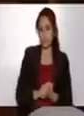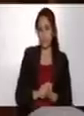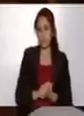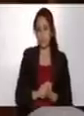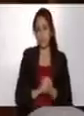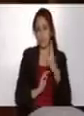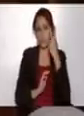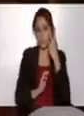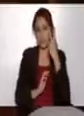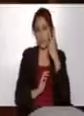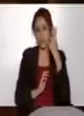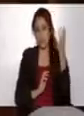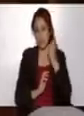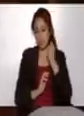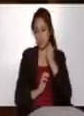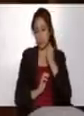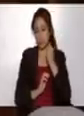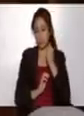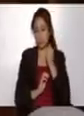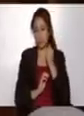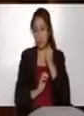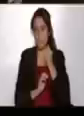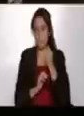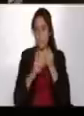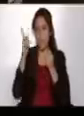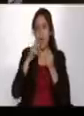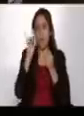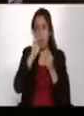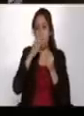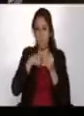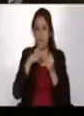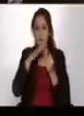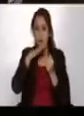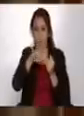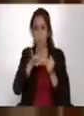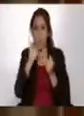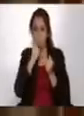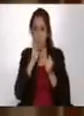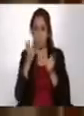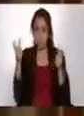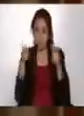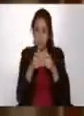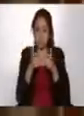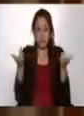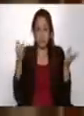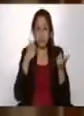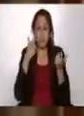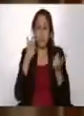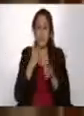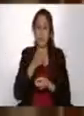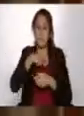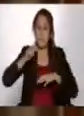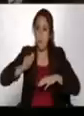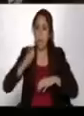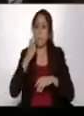اثنين المتهمين، لانه هو المحامي بتاعهم قال ان هم عندهم اقوال جديد، قالوا ان الدسوق عنده اقوال جديده عاوز يقولها. وبعدين فاخر المحامي القاضي قال